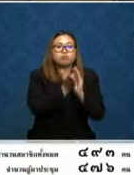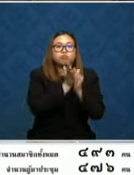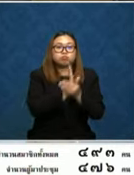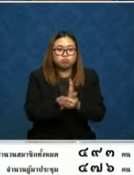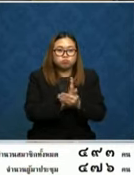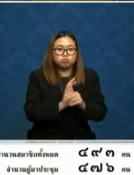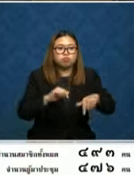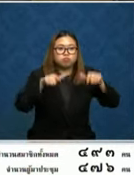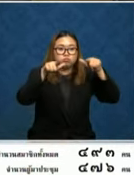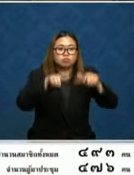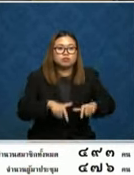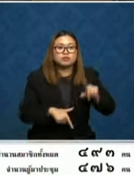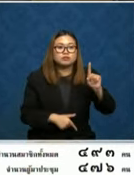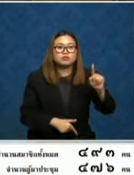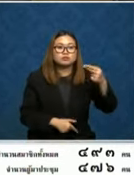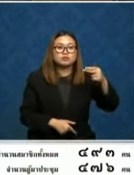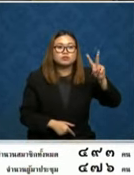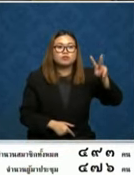เหลือ